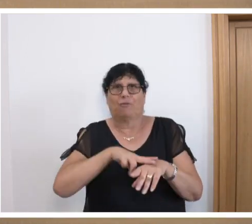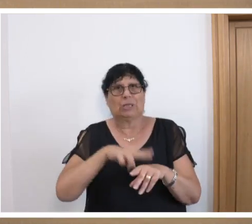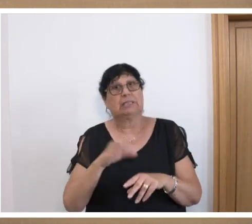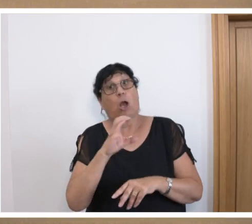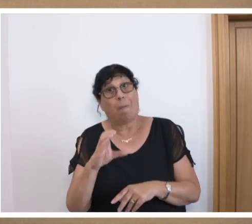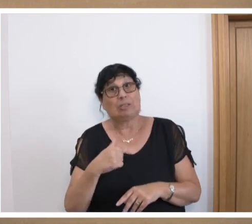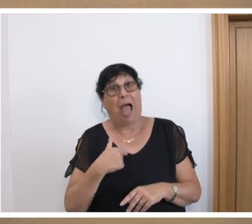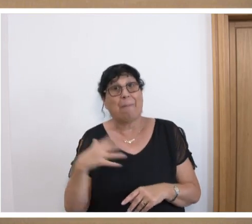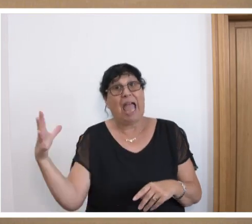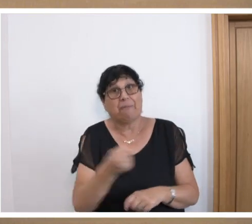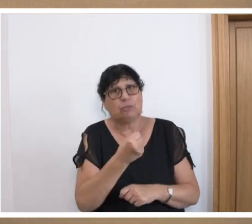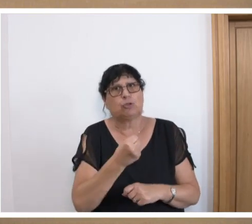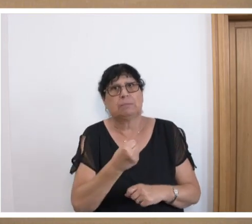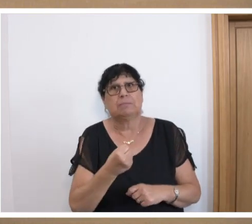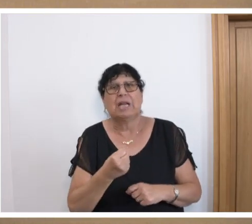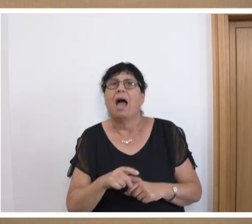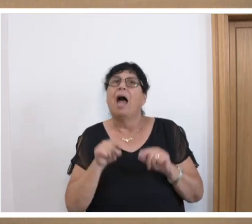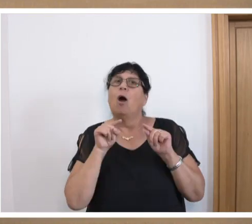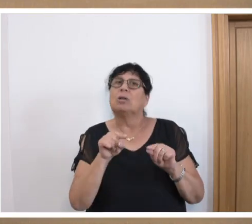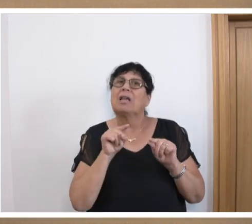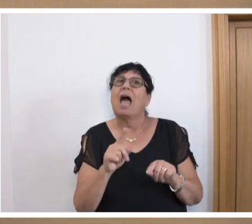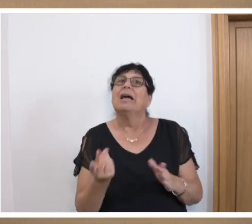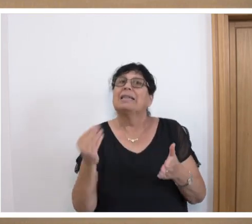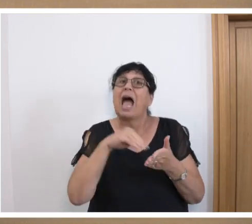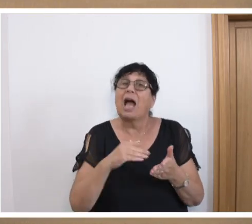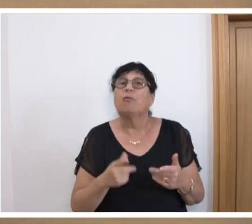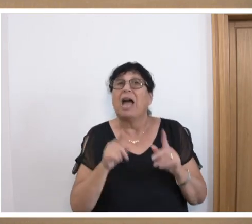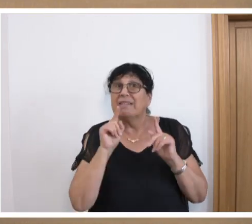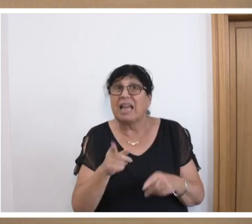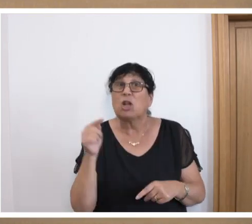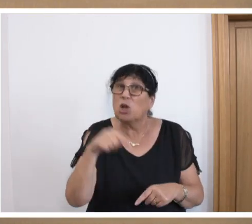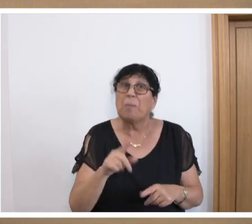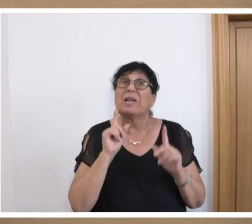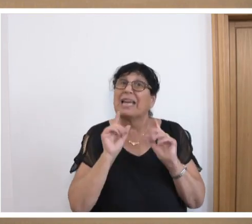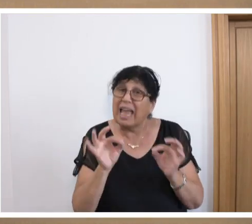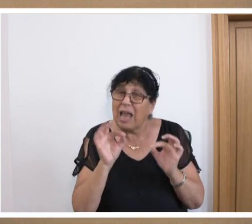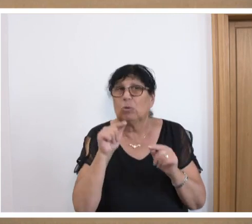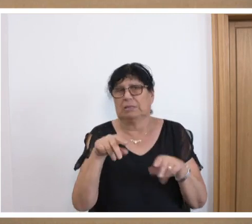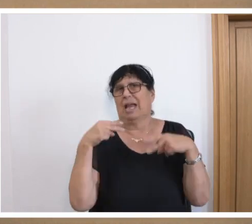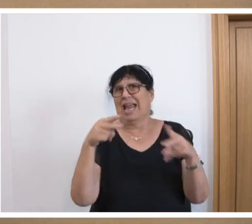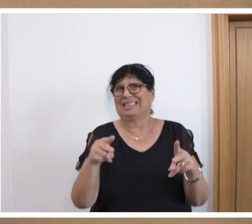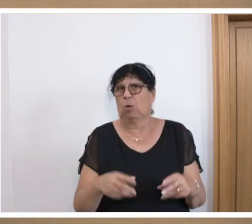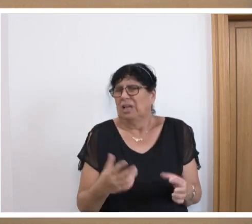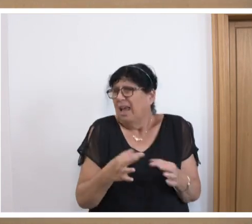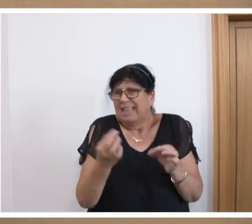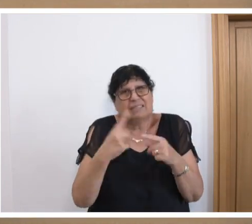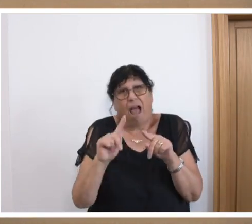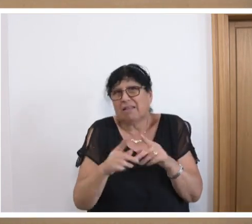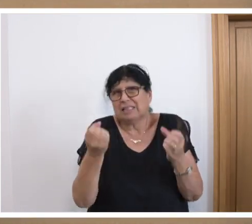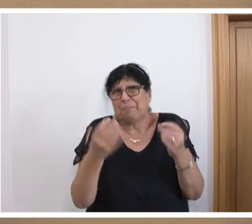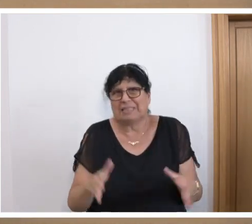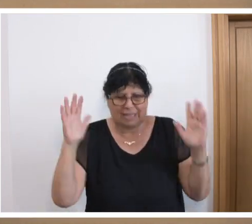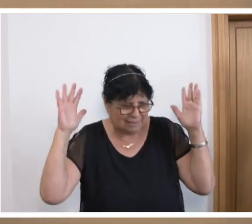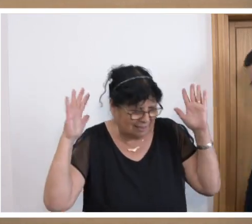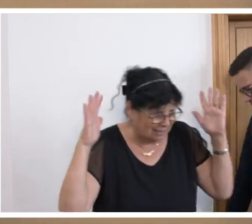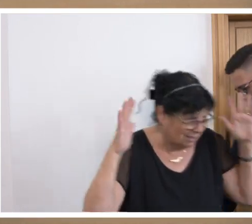dabei ertappt und erwischt. Und dann kommen genau diese Reaktionen. Nichts anderes ist passiert.